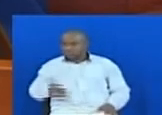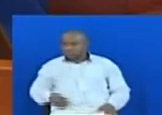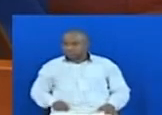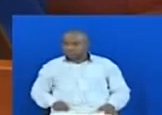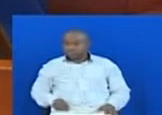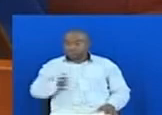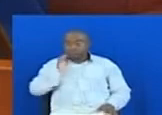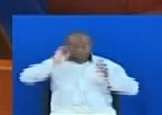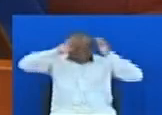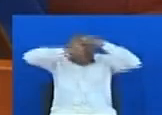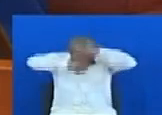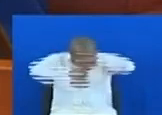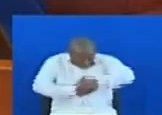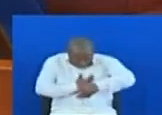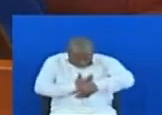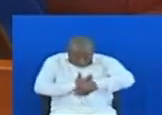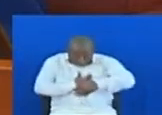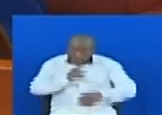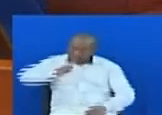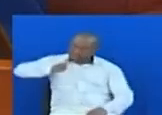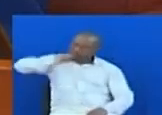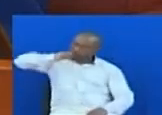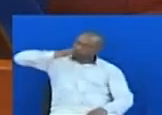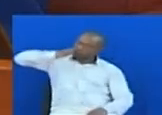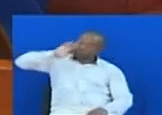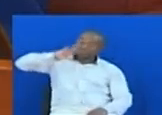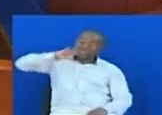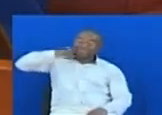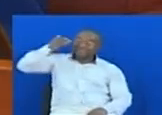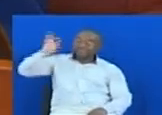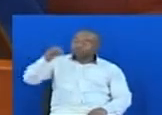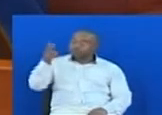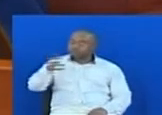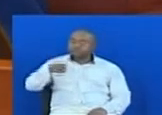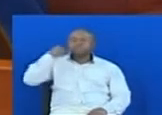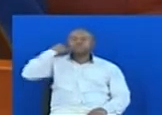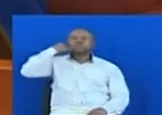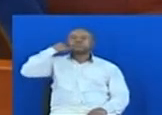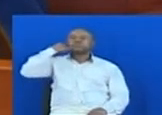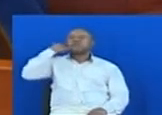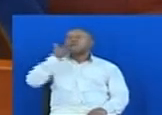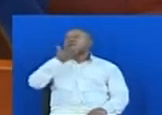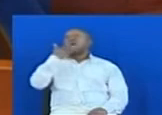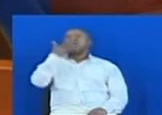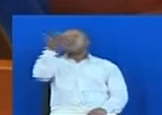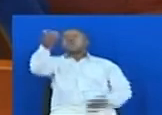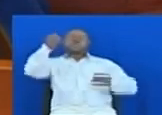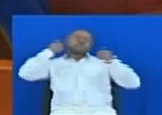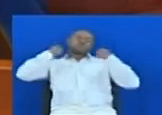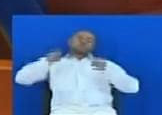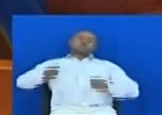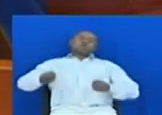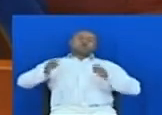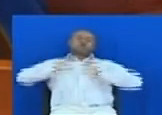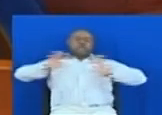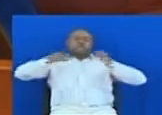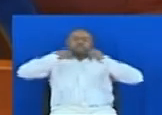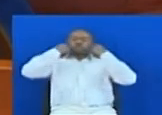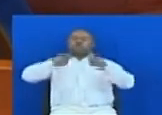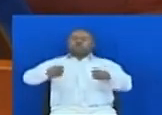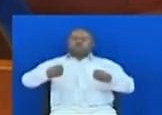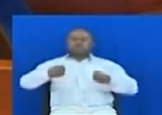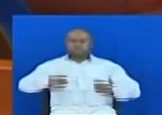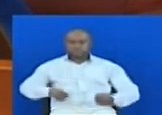Unajipiga nyungu na kadhalika, anakupiga kesho kutwa yake tu wala hata sio wiki. Akambia alo, niko fiti. Umeshakuwa